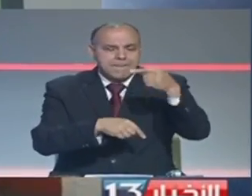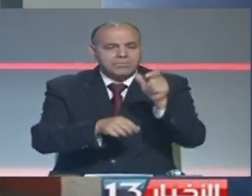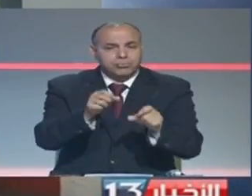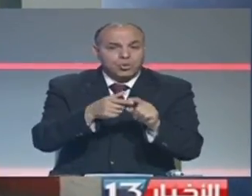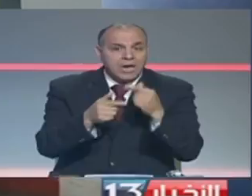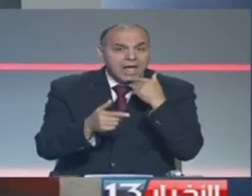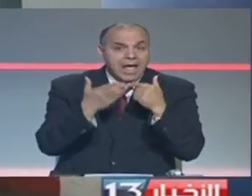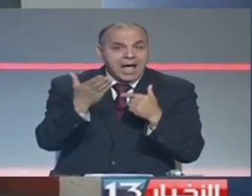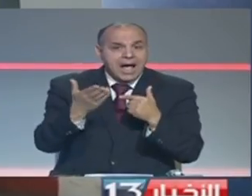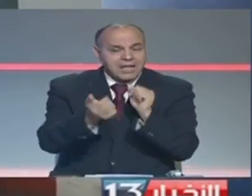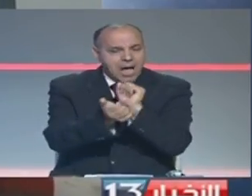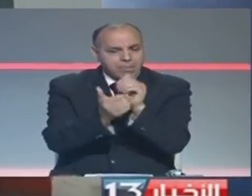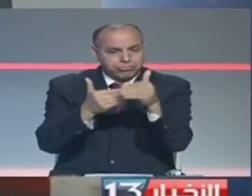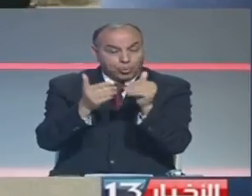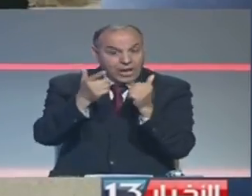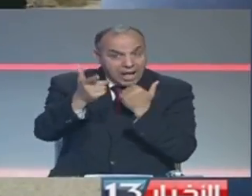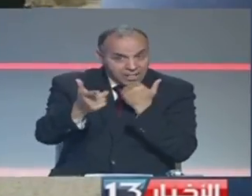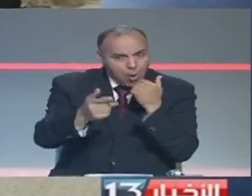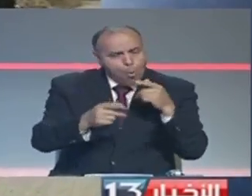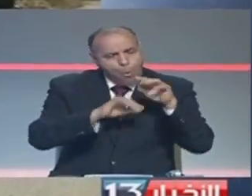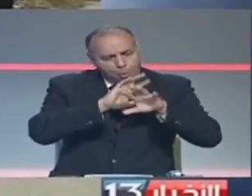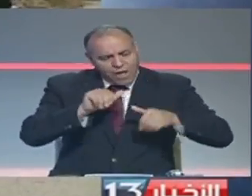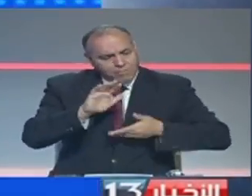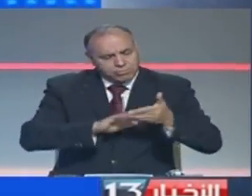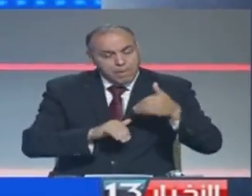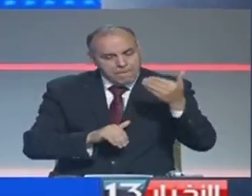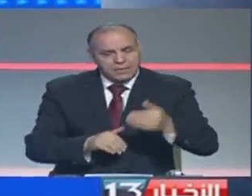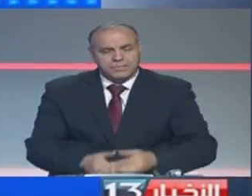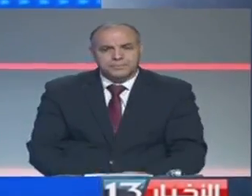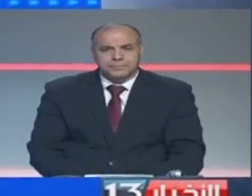سواء خلف هذه الأبواب الموصدة أو بعد خروجهم منها. وفي